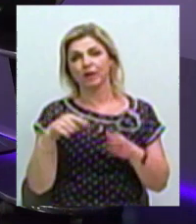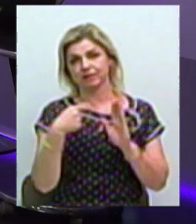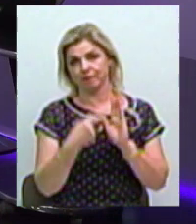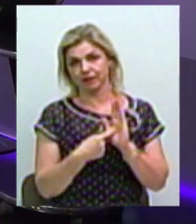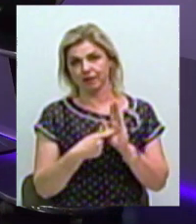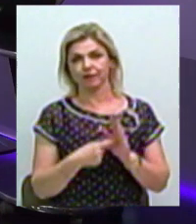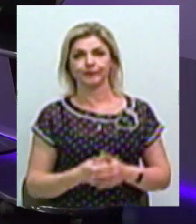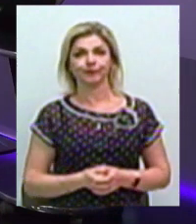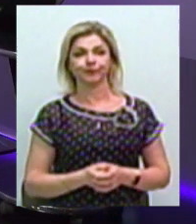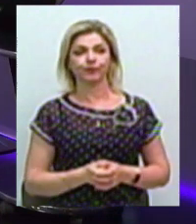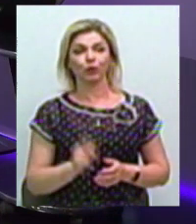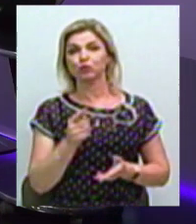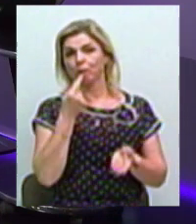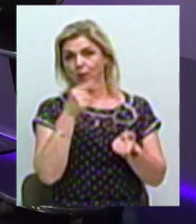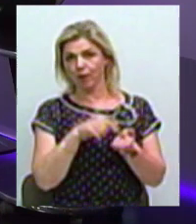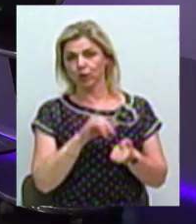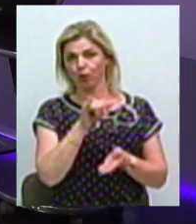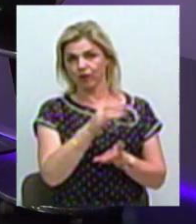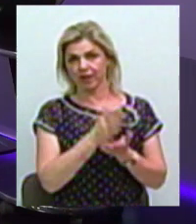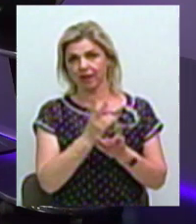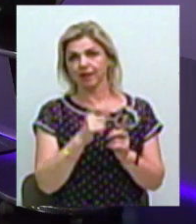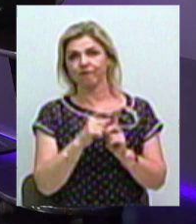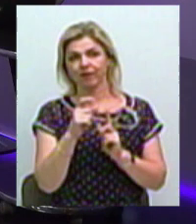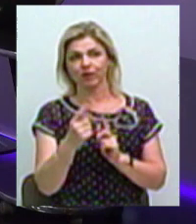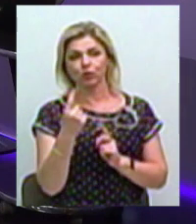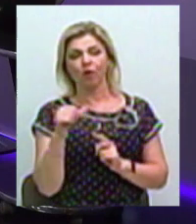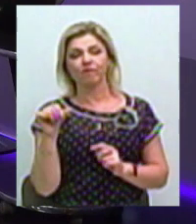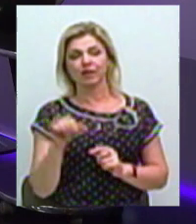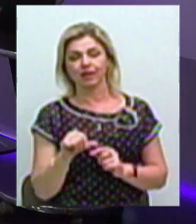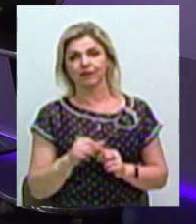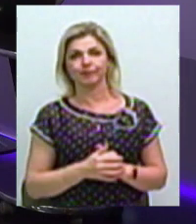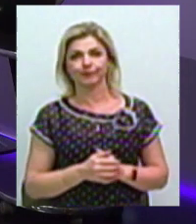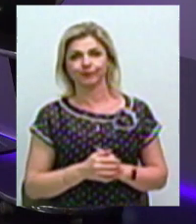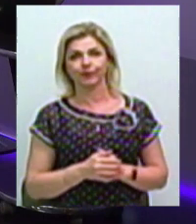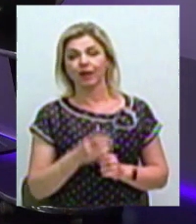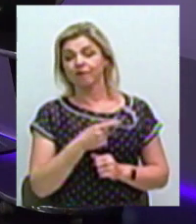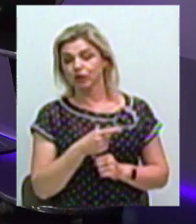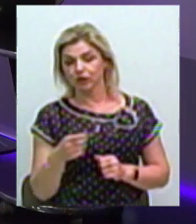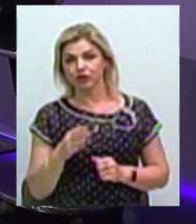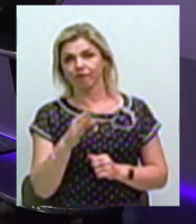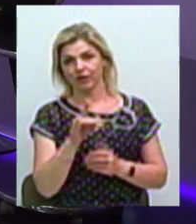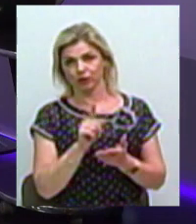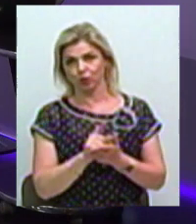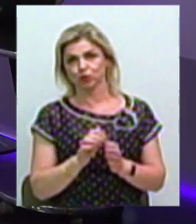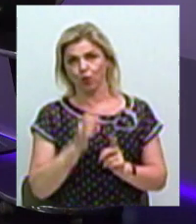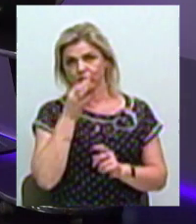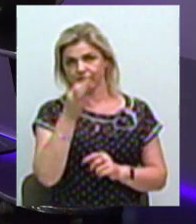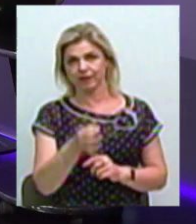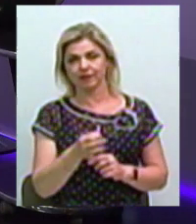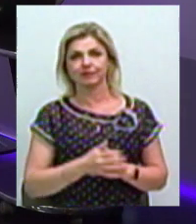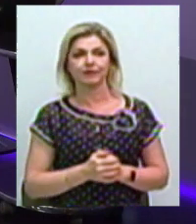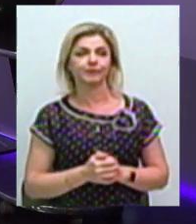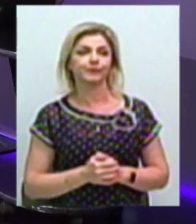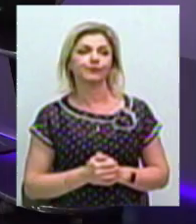запитання. Добре. Тож, у вас є на відповідь, у вас є одна хвилина, добре, впродовж якої ви маєте відповісти. Добре.